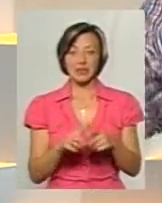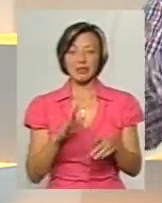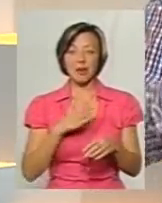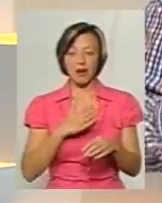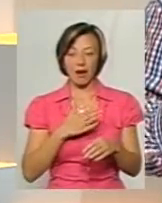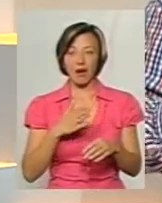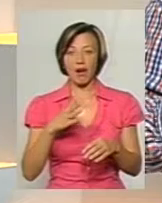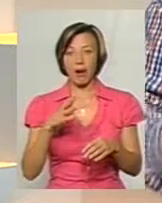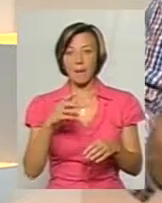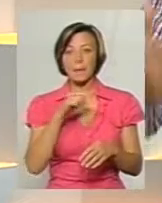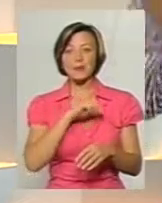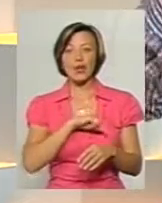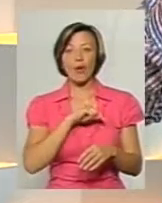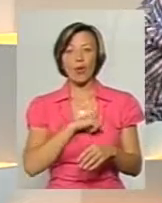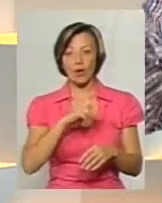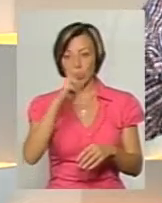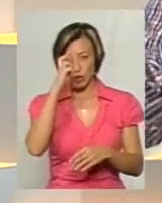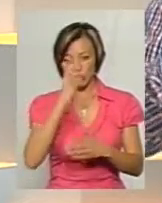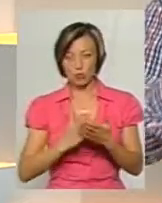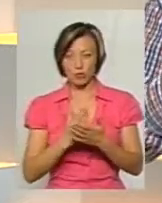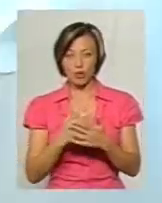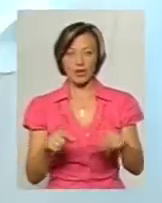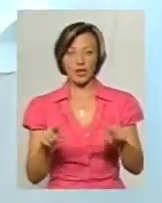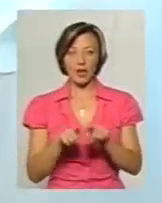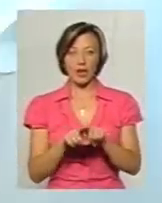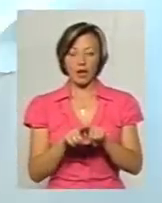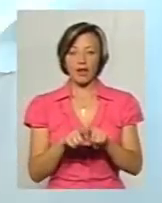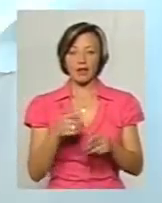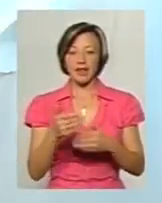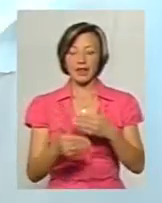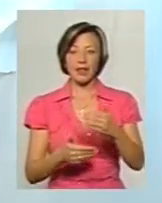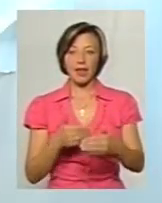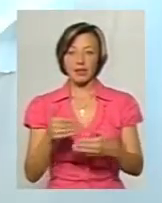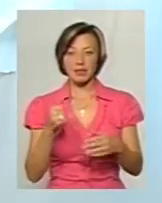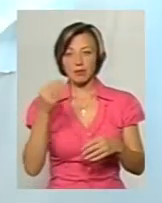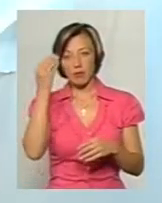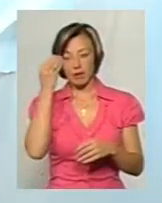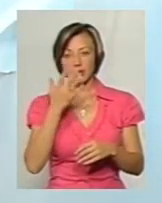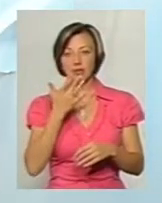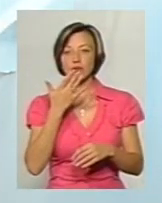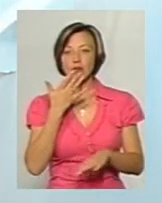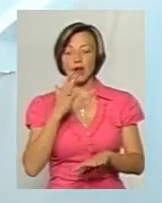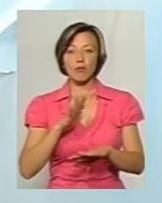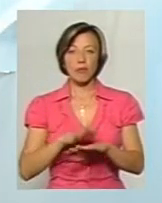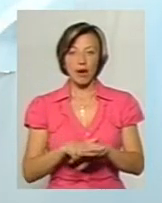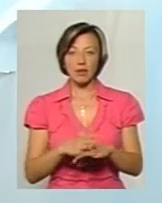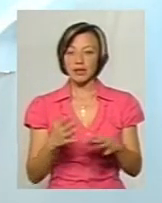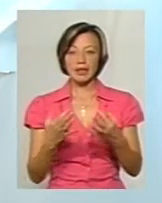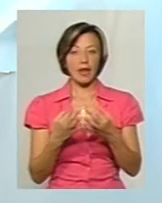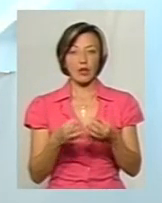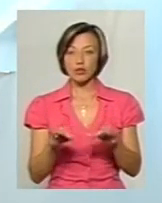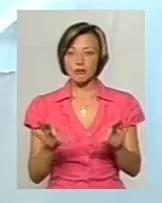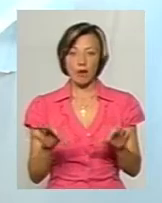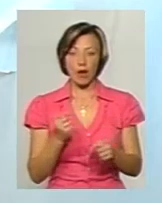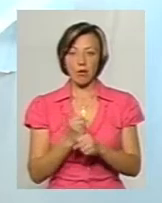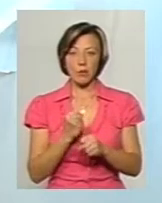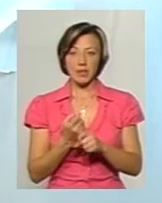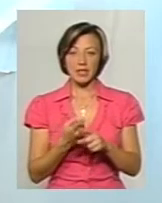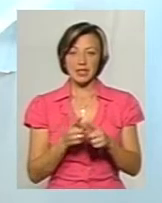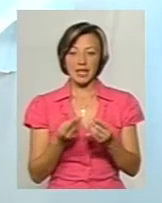наших держслужбовців, така сьогодні є тенденція і бачення Національного банку, який не дозволяє робити